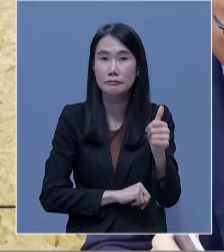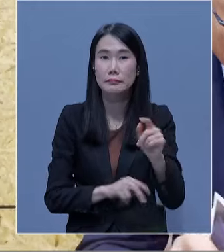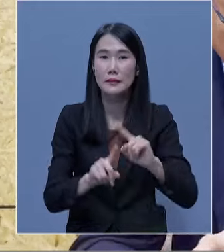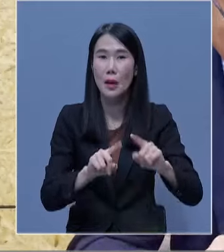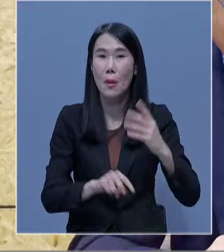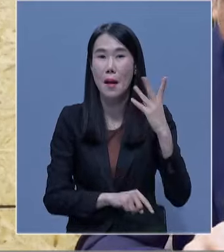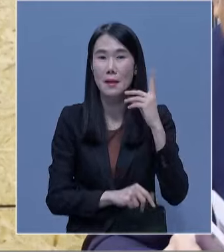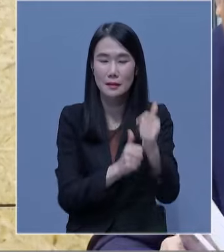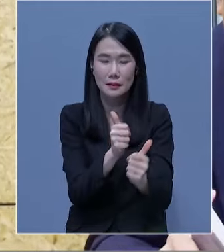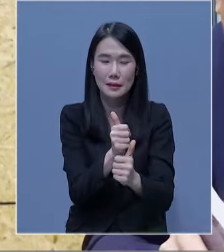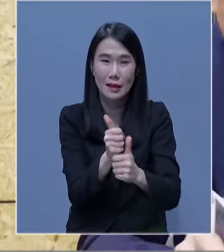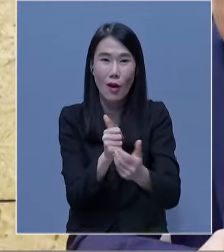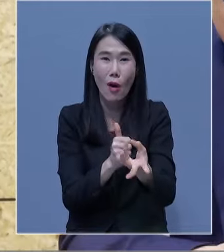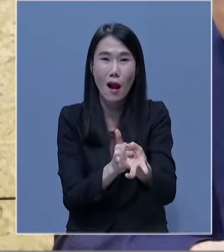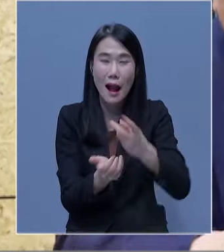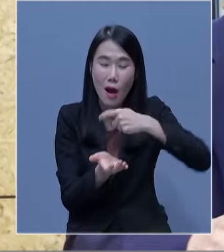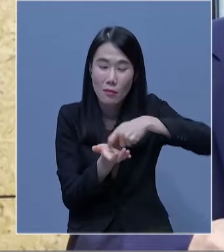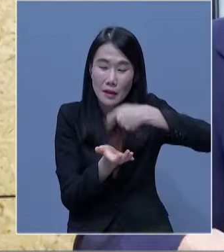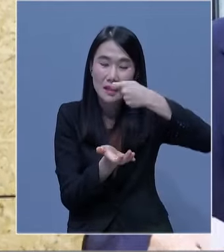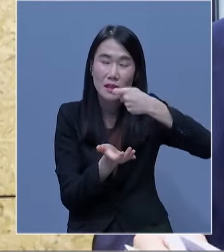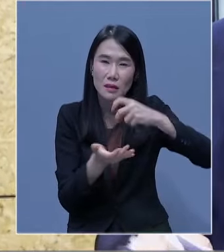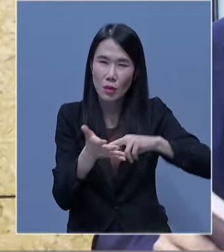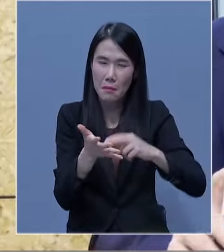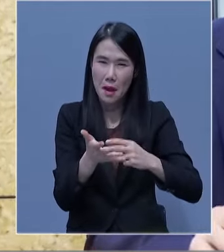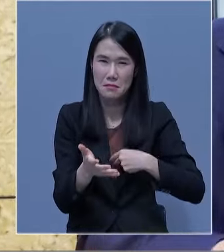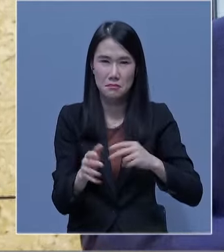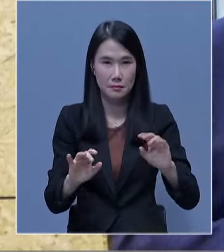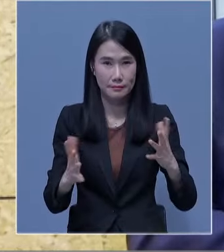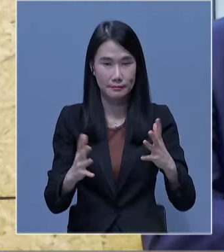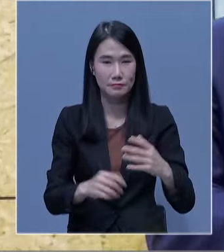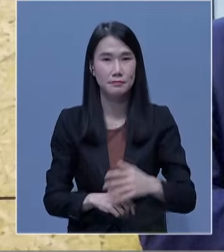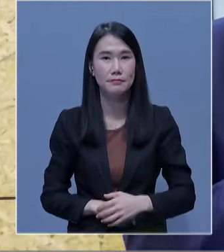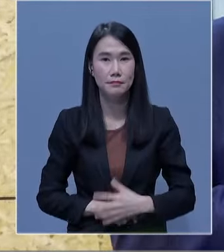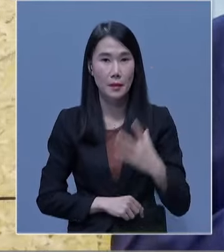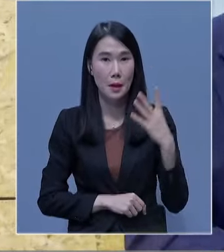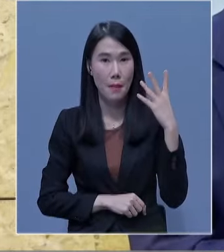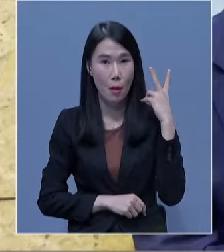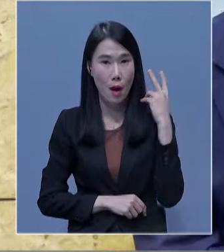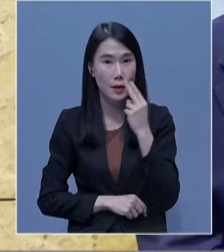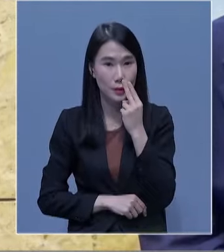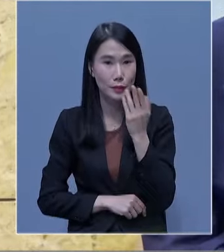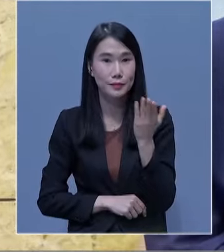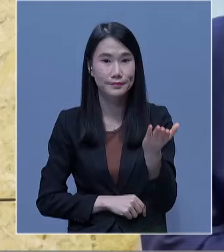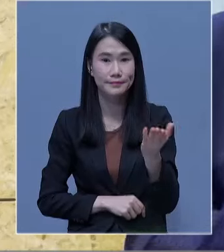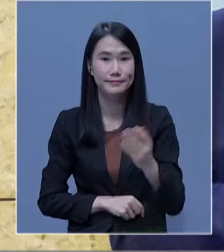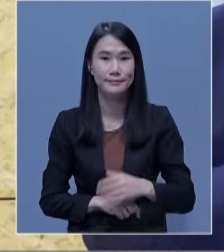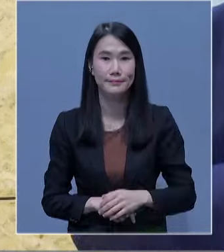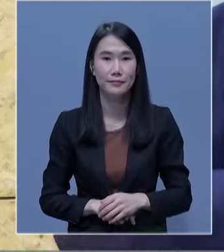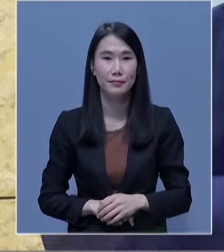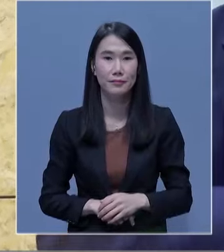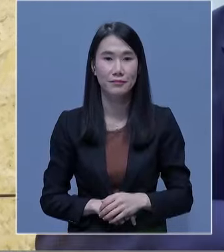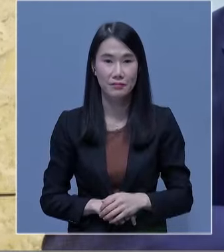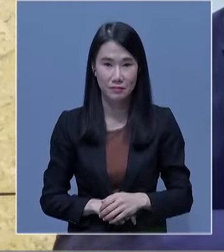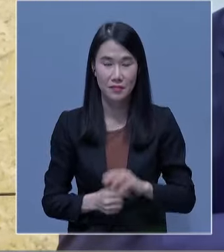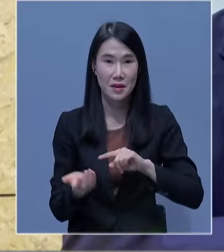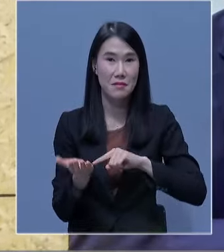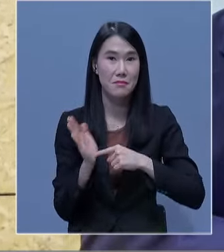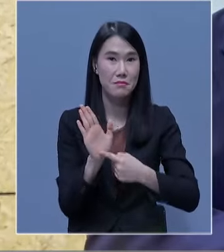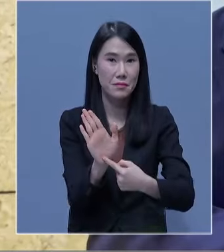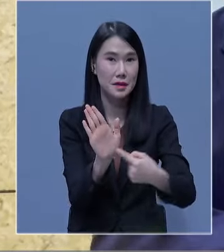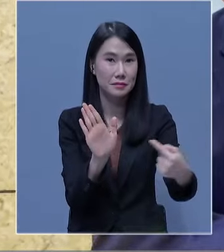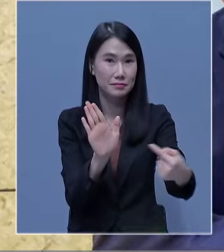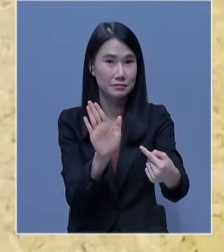ที่กินเนี่ยไม่มี ครับ เอาดังนั้นที่กินแล้วกินอะไรนะคะเมื่อวานนี้นะคะในแพทย์วรงเดชกิจวิกรมนะคะเปิดเผยกับทีมข่าวพีพีทีวีค่ะ